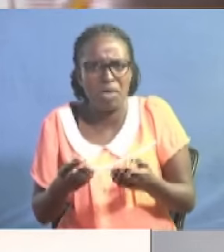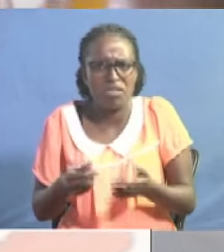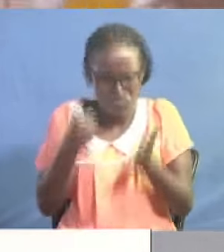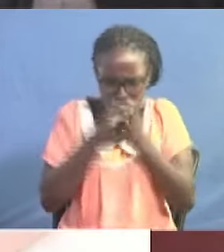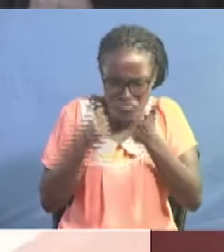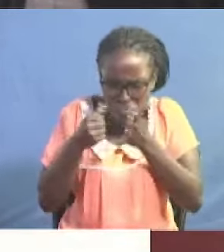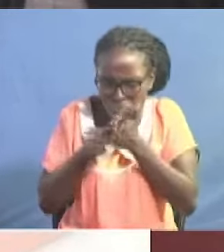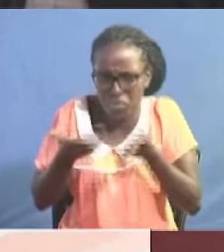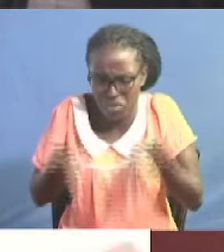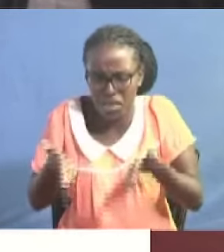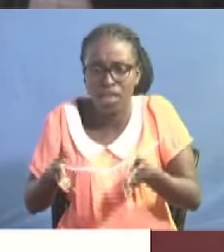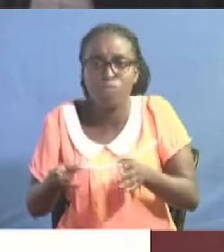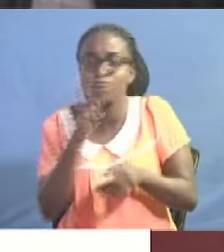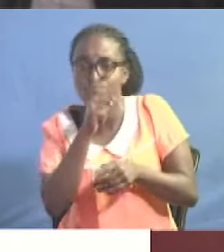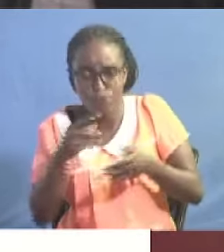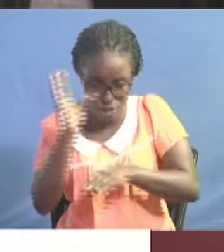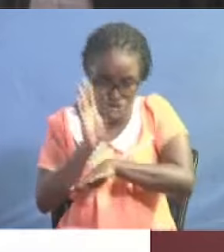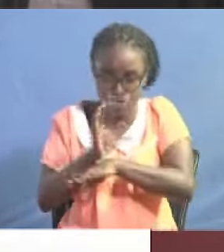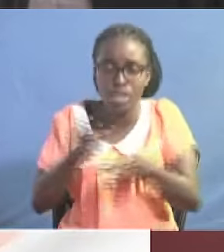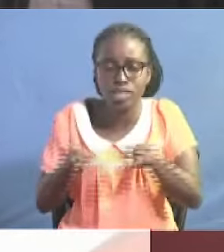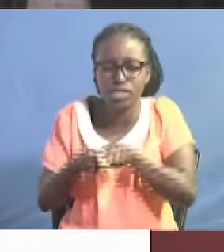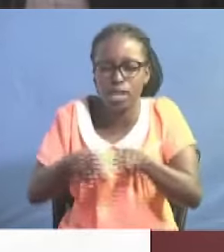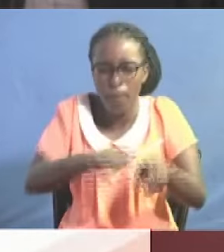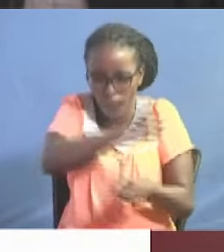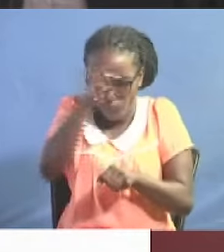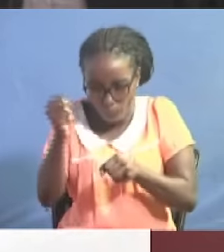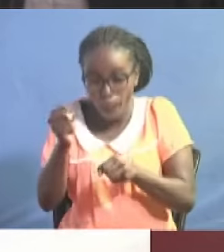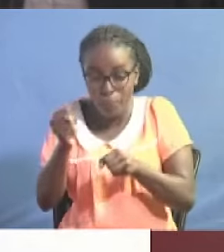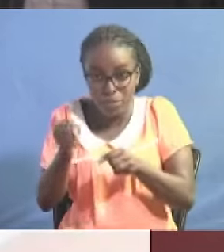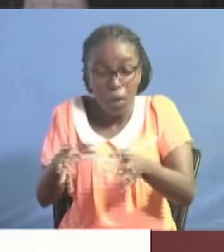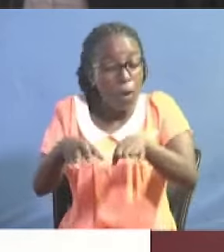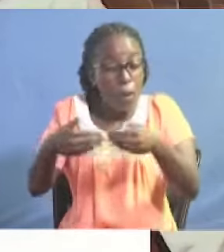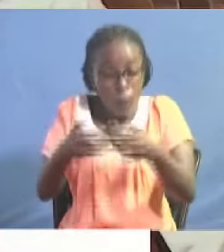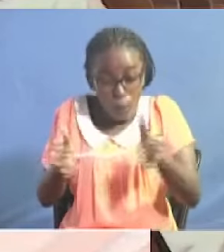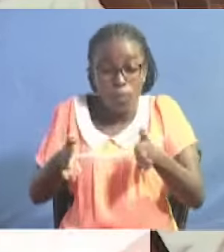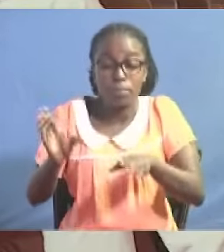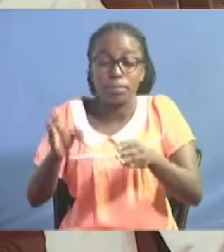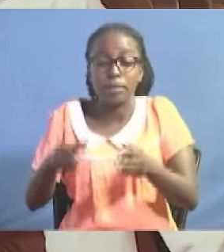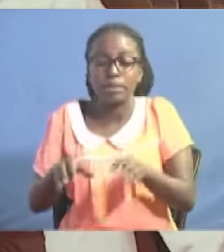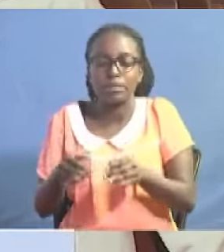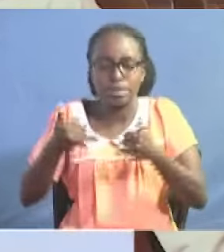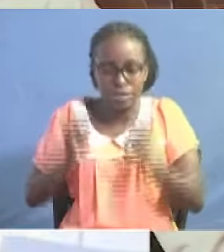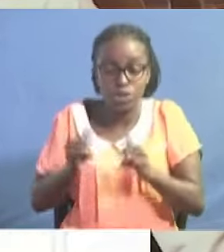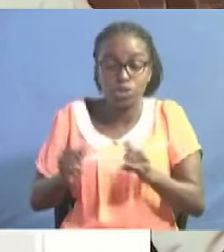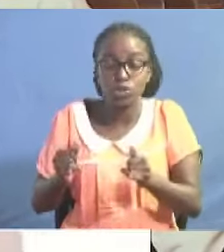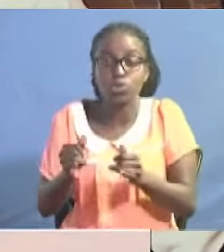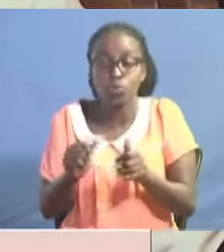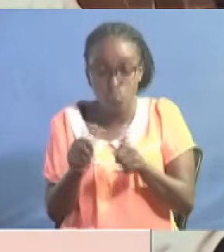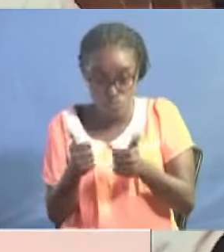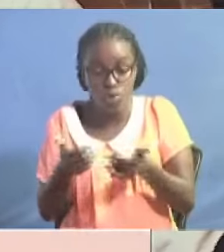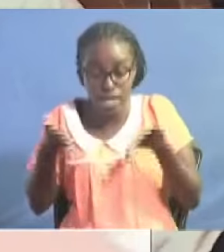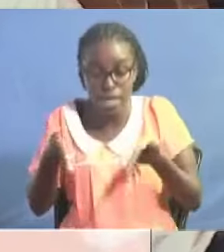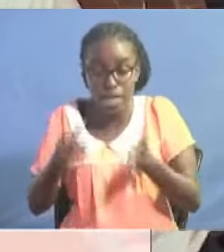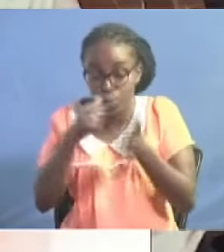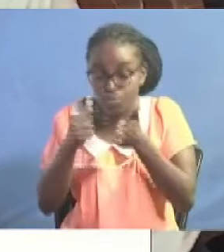kazi. Huku akiahidi kufungua kurasa mpya kwa kuwateua mawaziri wapya, Ruto amewalaumu mawaziri aliowafuta